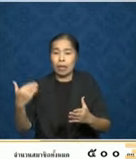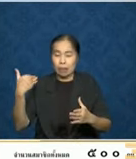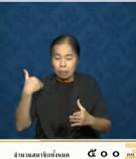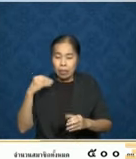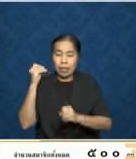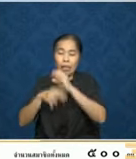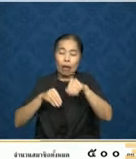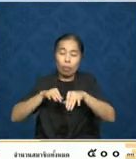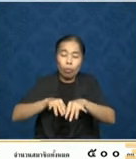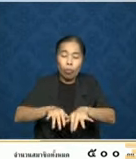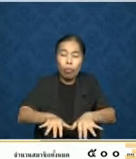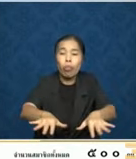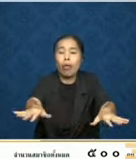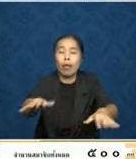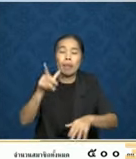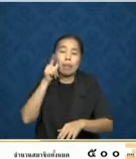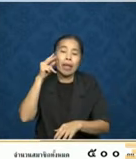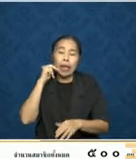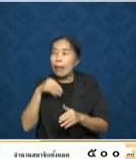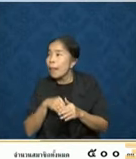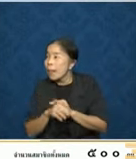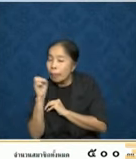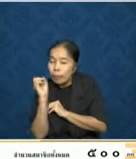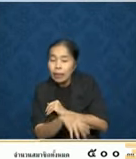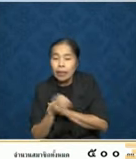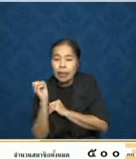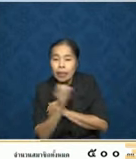ำคลองครับหรือลักลอบทิ้งตามบ